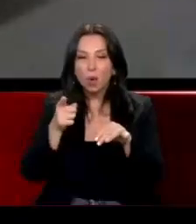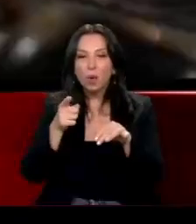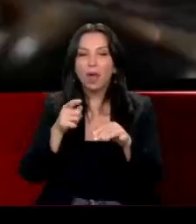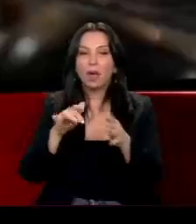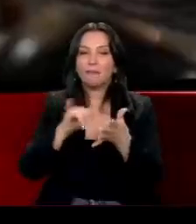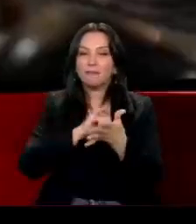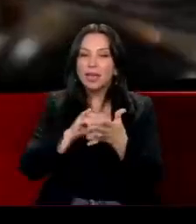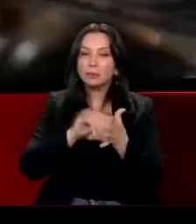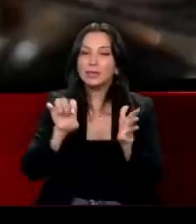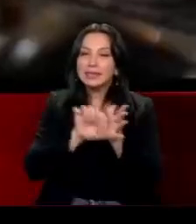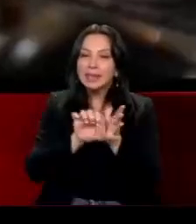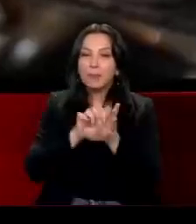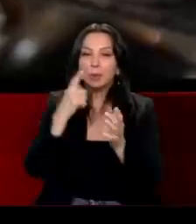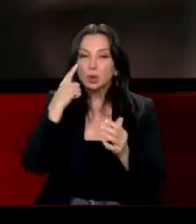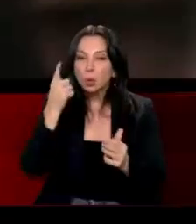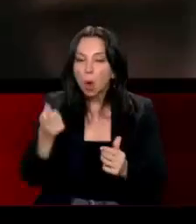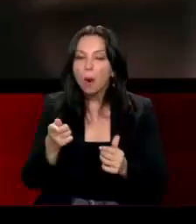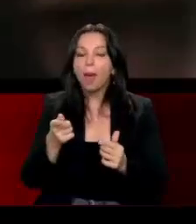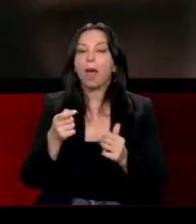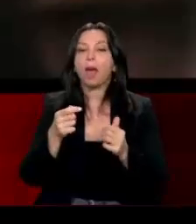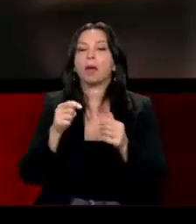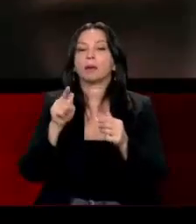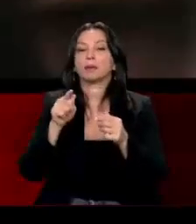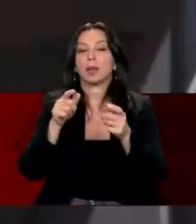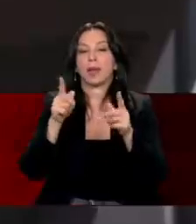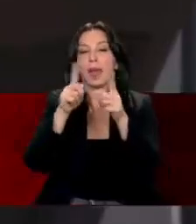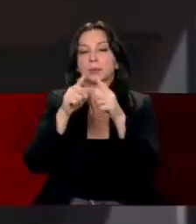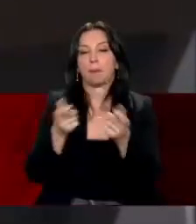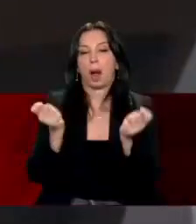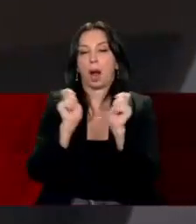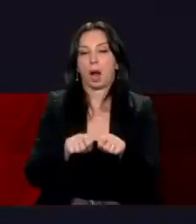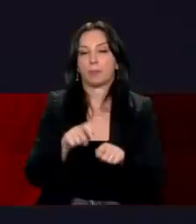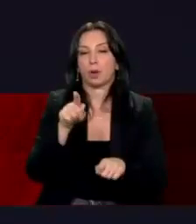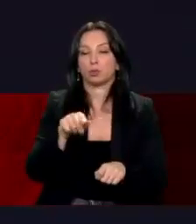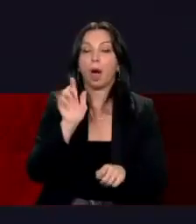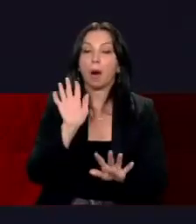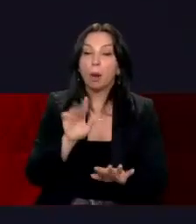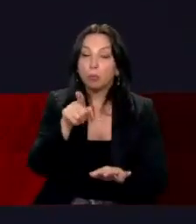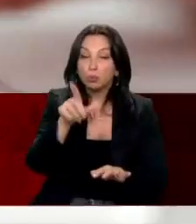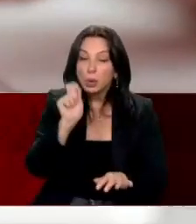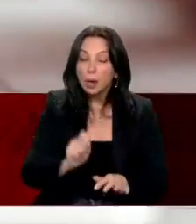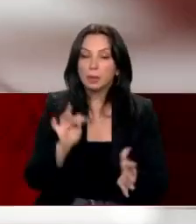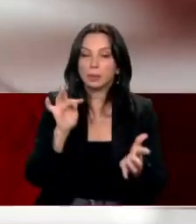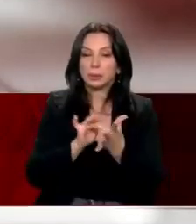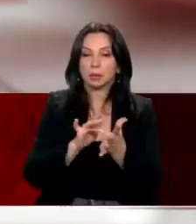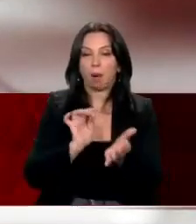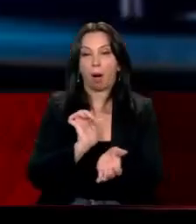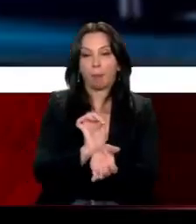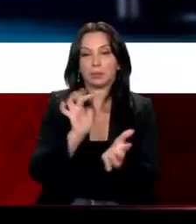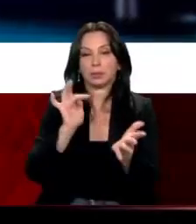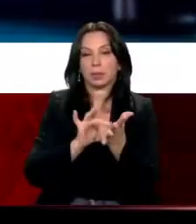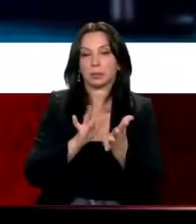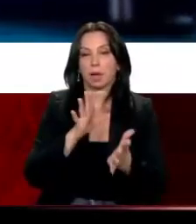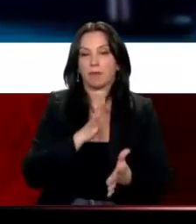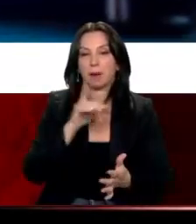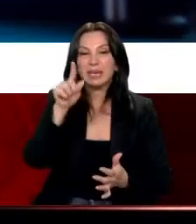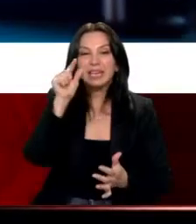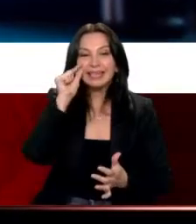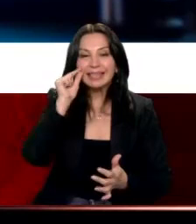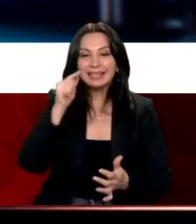en kötüsü bu, başka kişilere satıp ya da bunu piyasada yayabiliyorlar. Ama bunun bir cezası var, hem de hapisle sonuçlanabilir. Bir kişinin